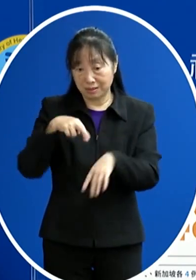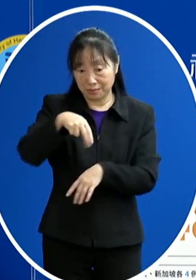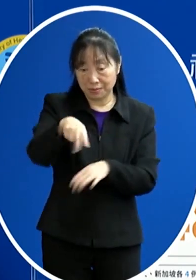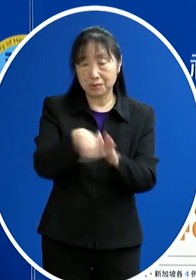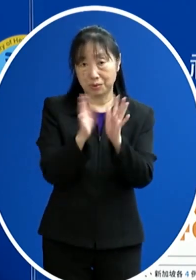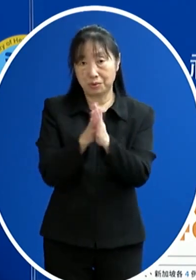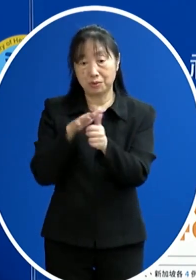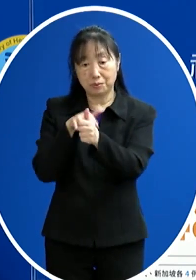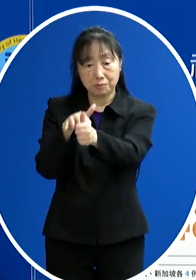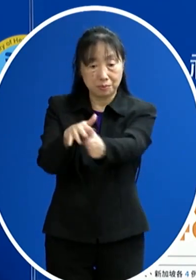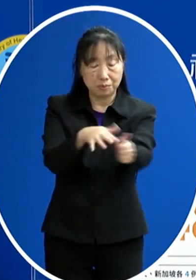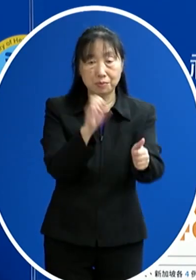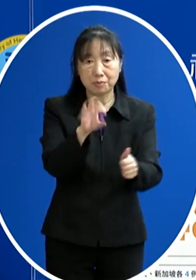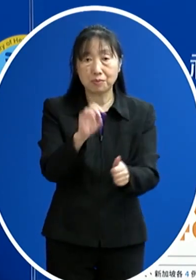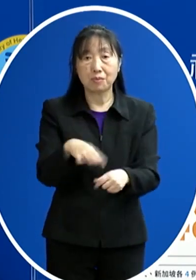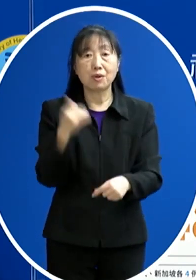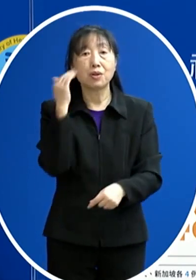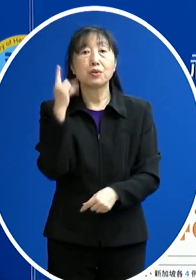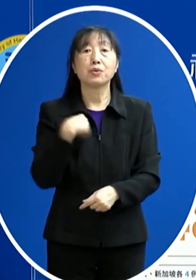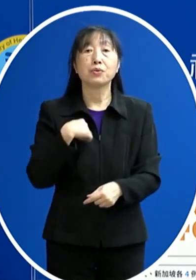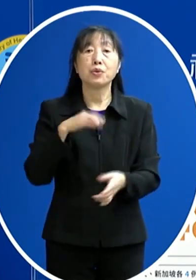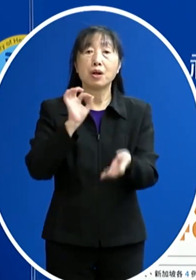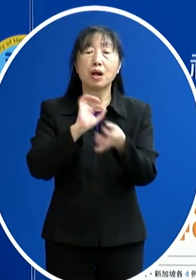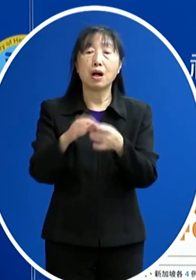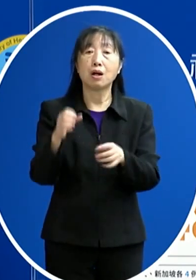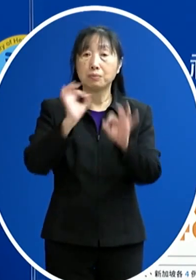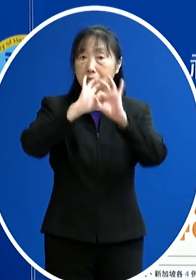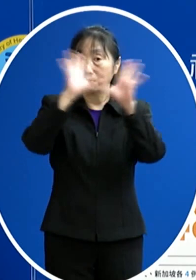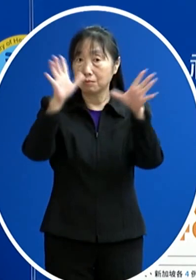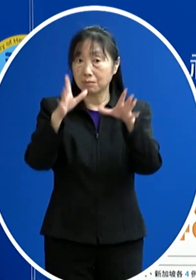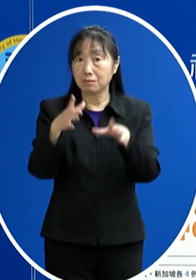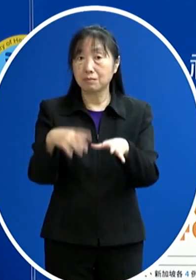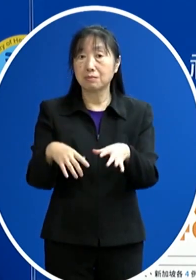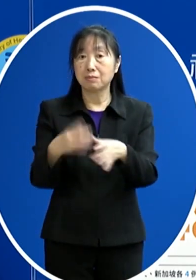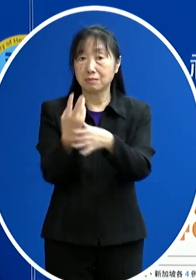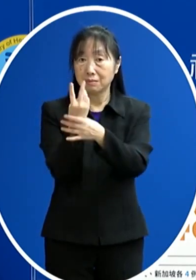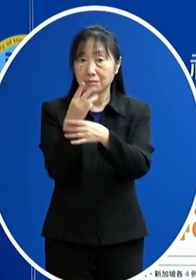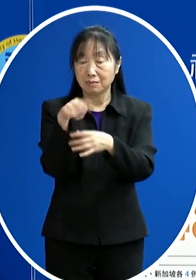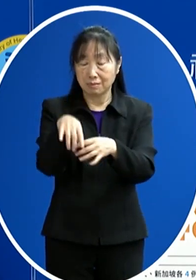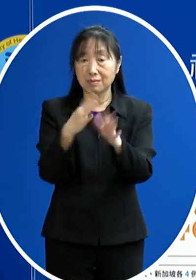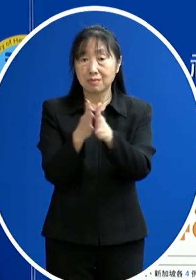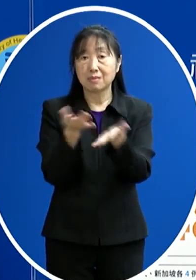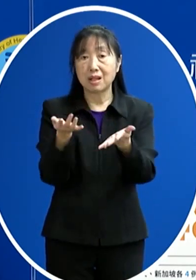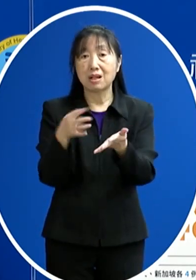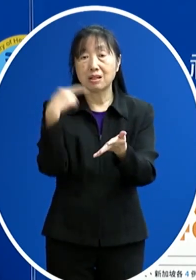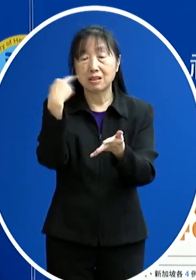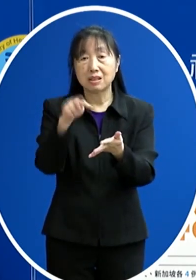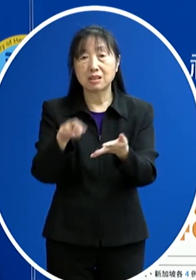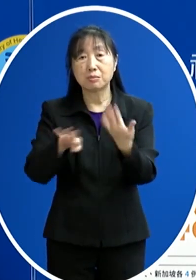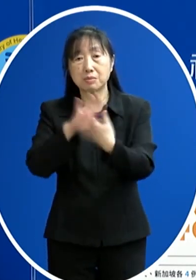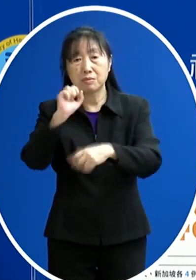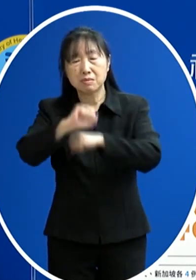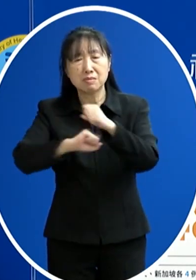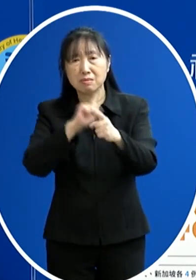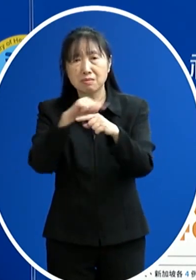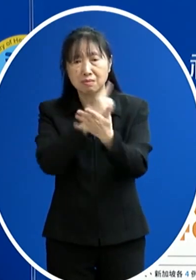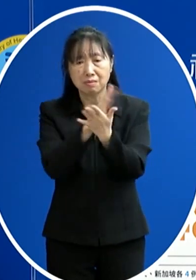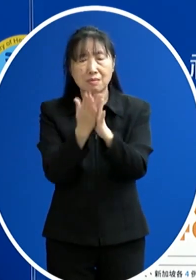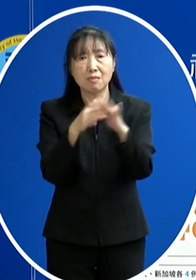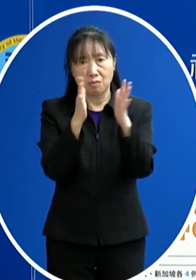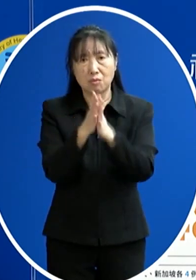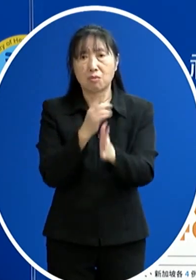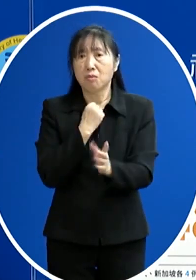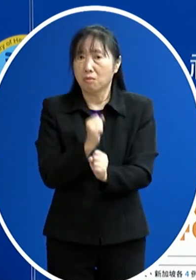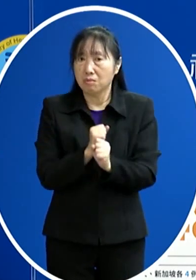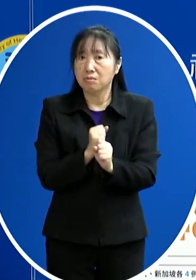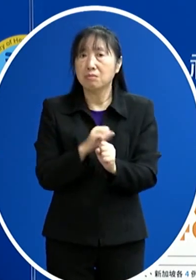明灯要捐款要解签师，我们都很欢迎，不过解签师要特别注意，等一下会有一个啊向